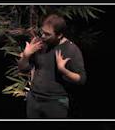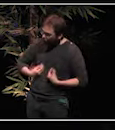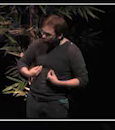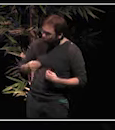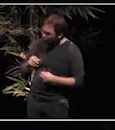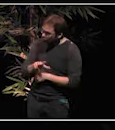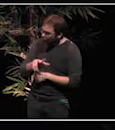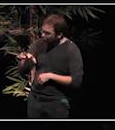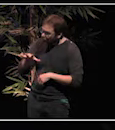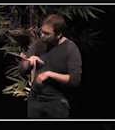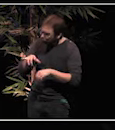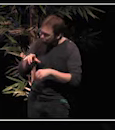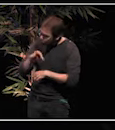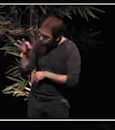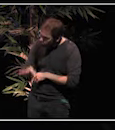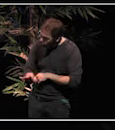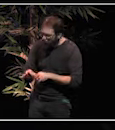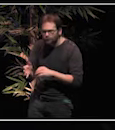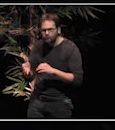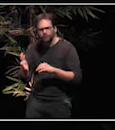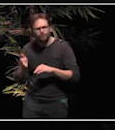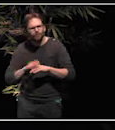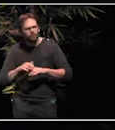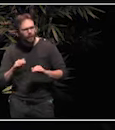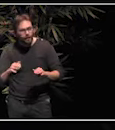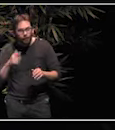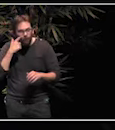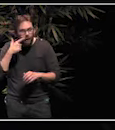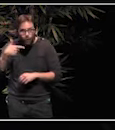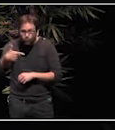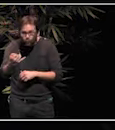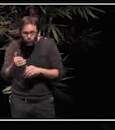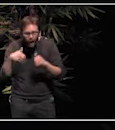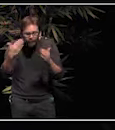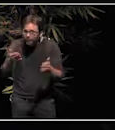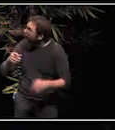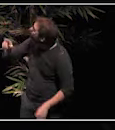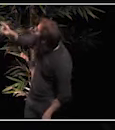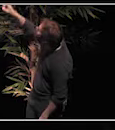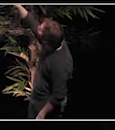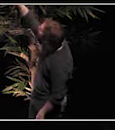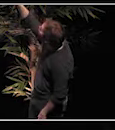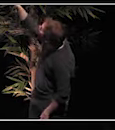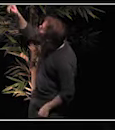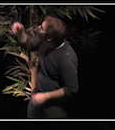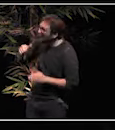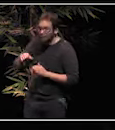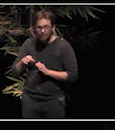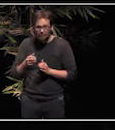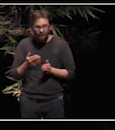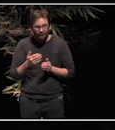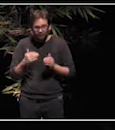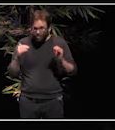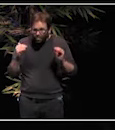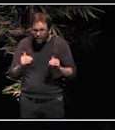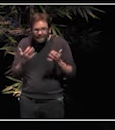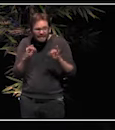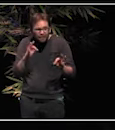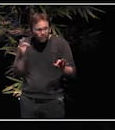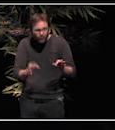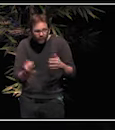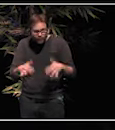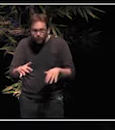regardez la récupération, vous voyez déjà que 2 jours après, il n'y a plus que 10% de déficit. Et 2 semaines après, 16 jours, les